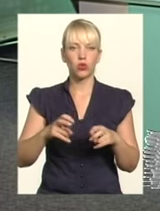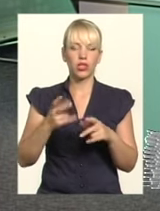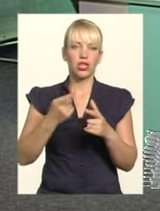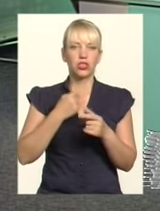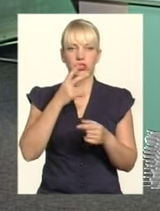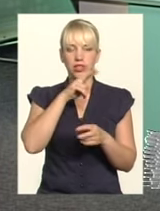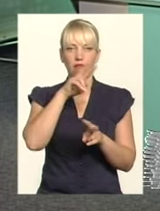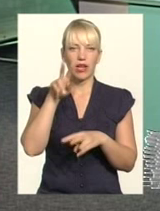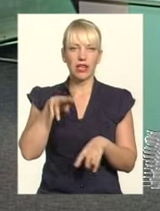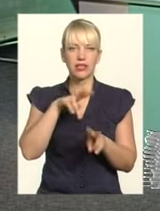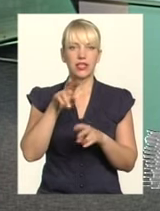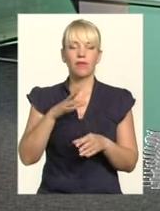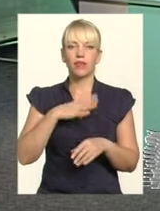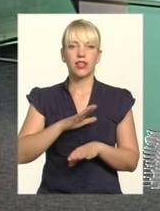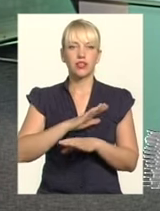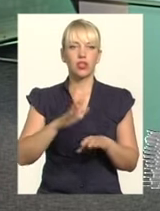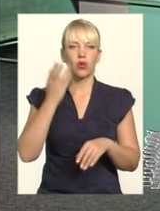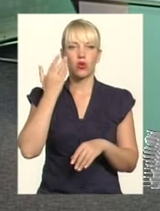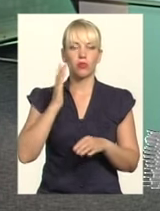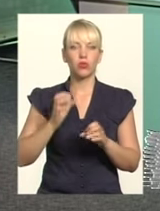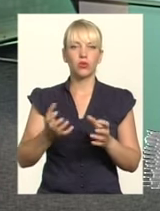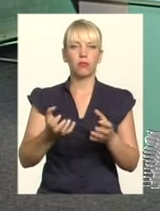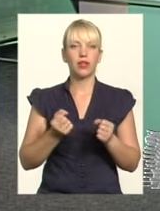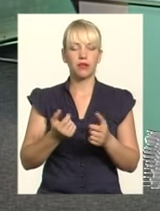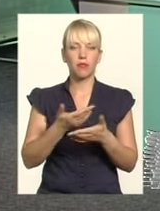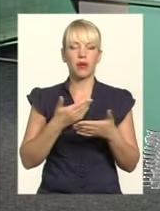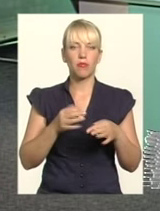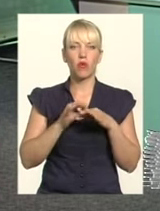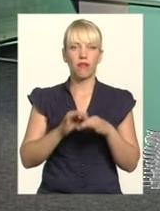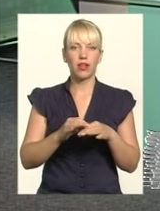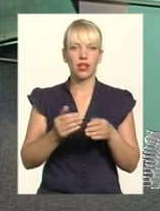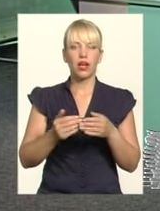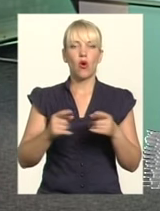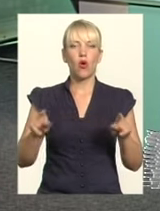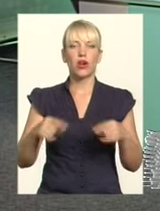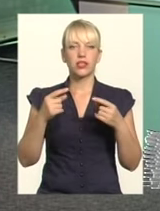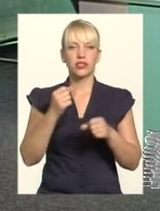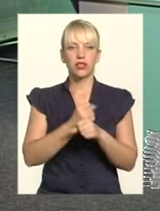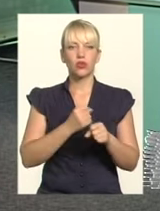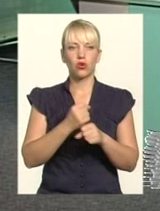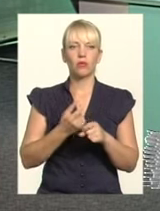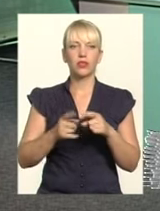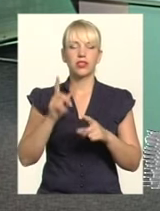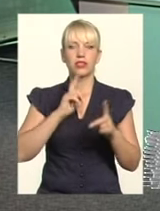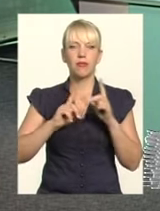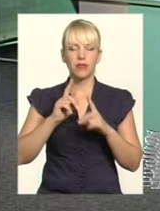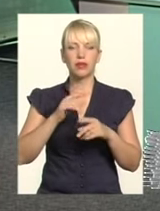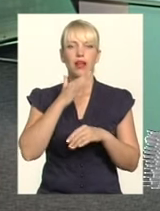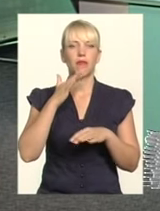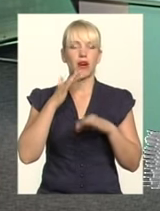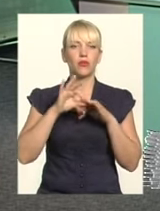Дивились? Не чекаючи ще порядку, коли він буде прийнятий, ми вже провели попередню організаційну роботу. Я не буду говорити, що там семінари, наради